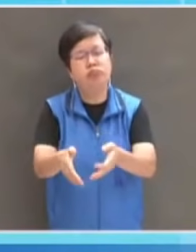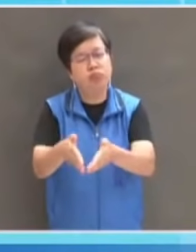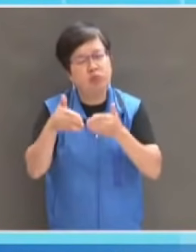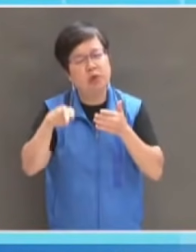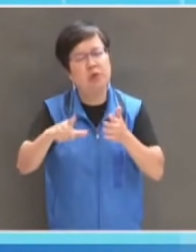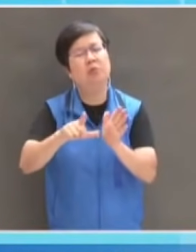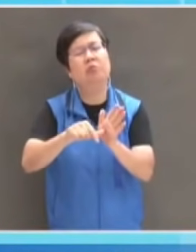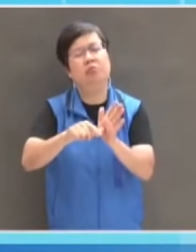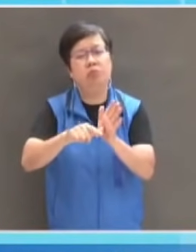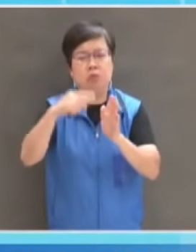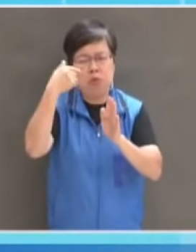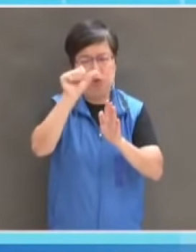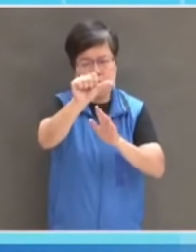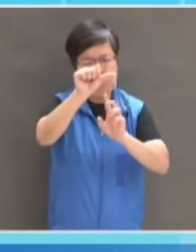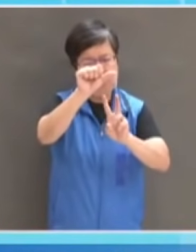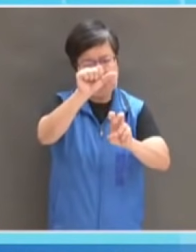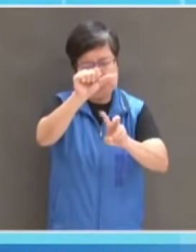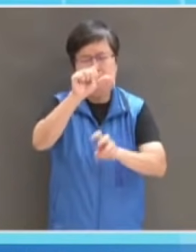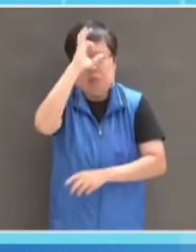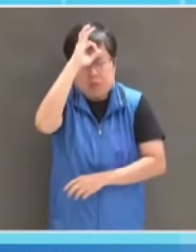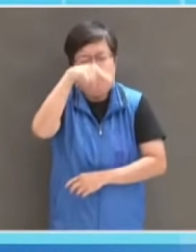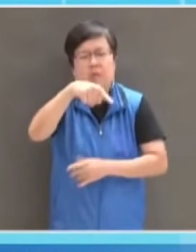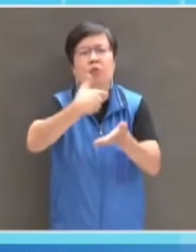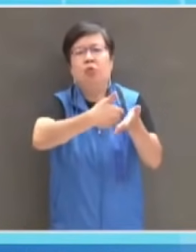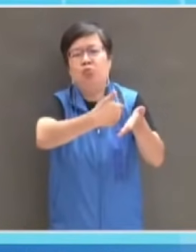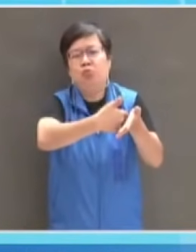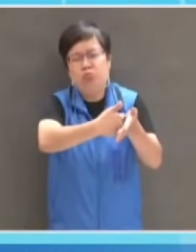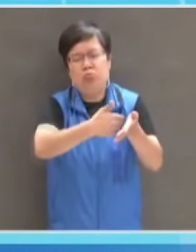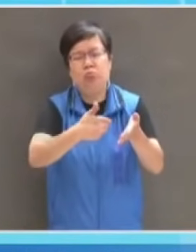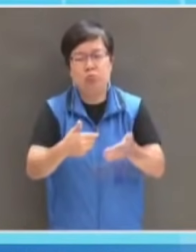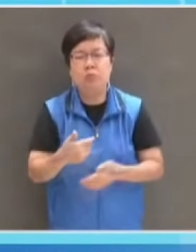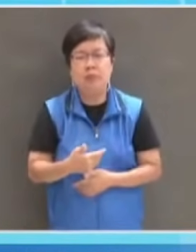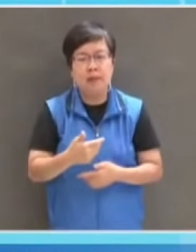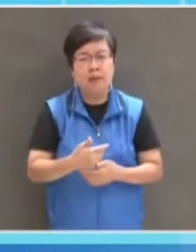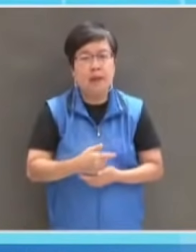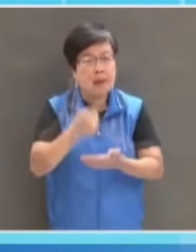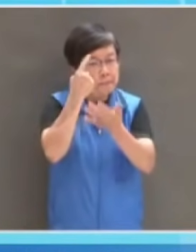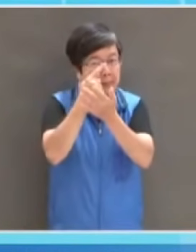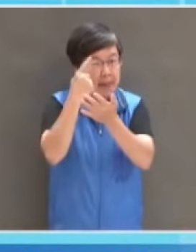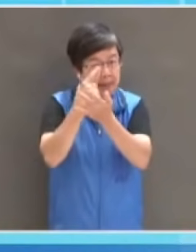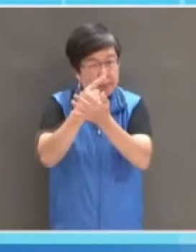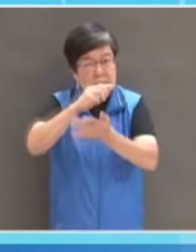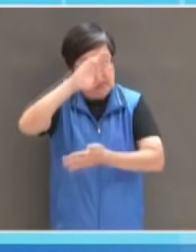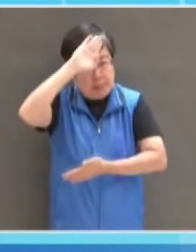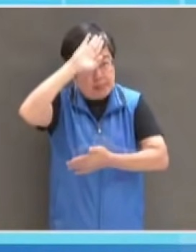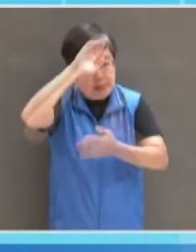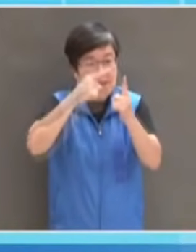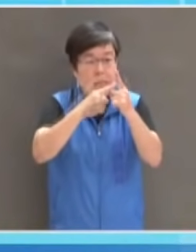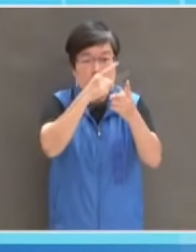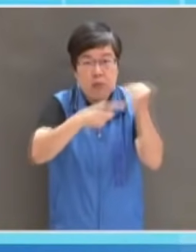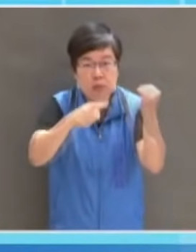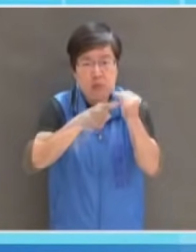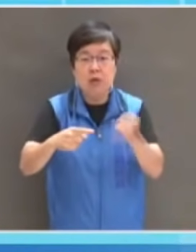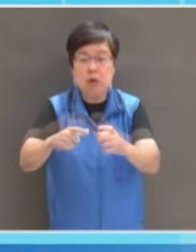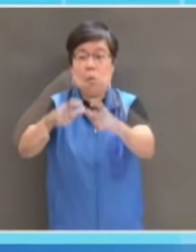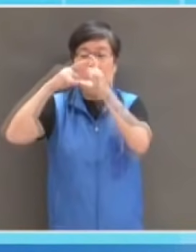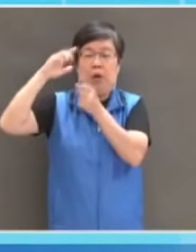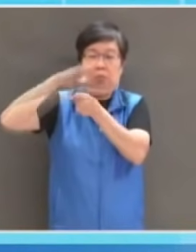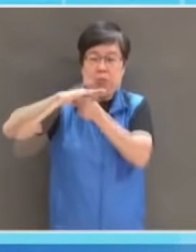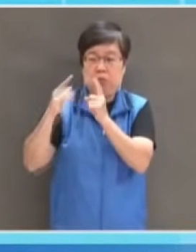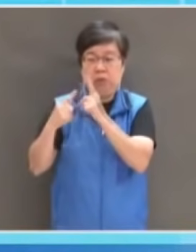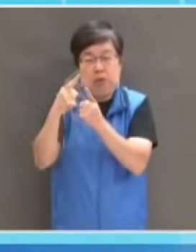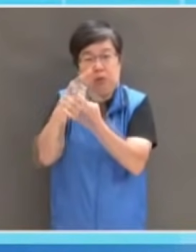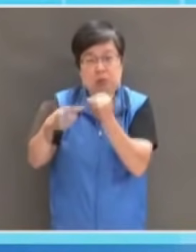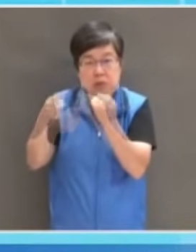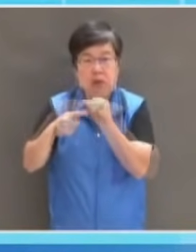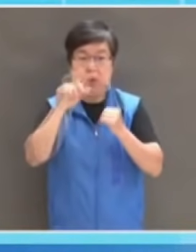所以五月二十号，我们可以看到这一张每日的确诊数对上校正回归数，五月二十号当